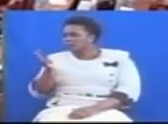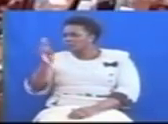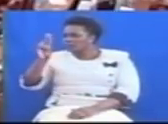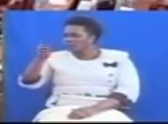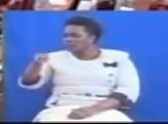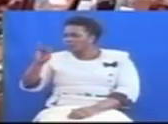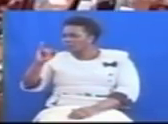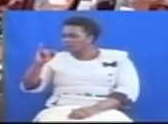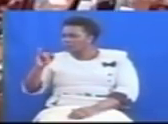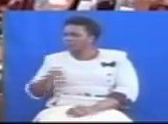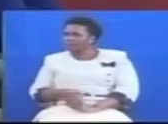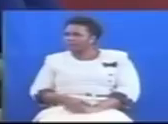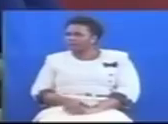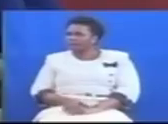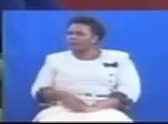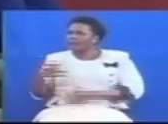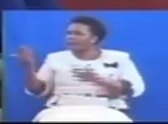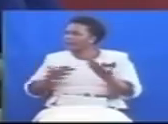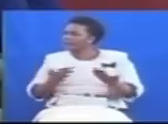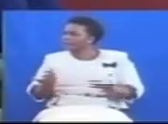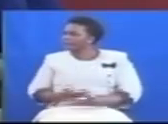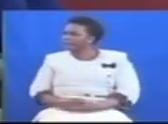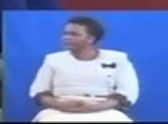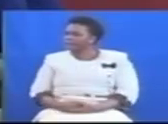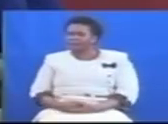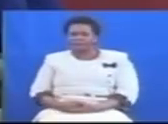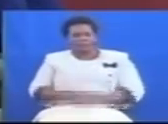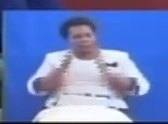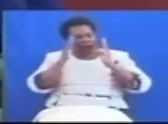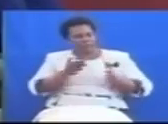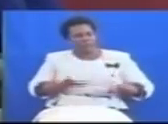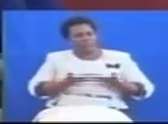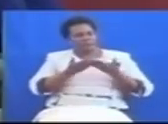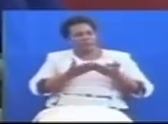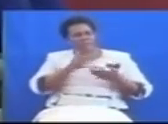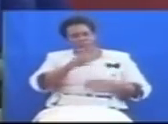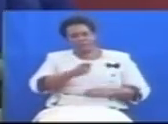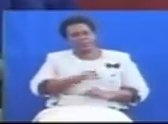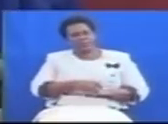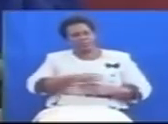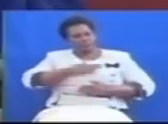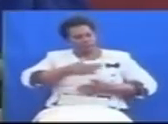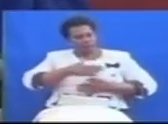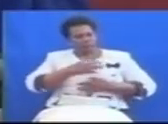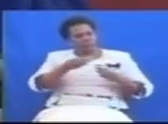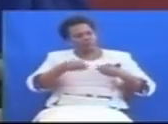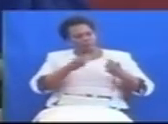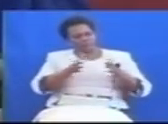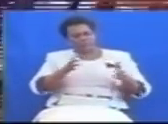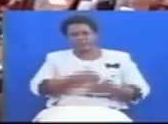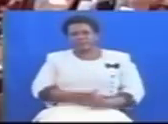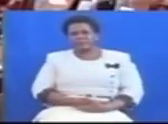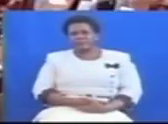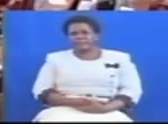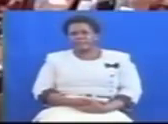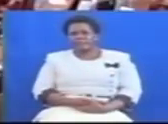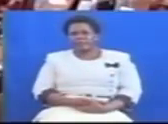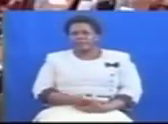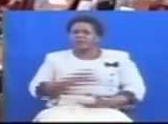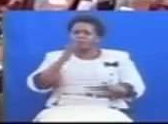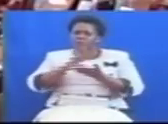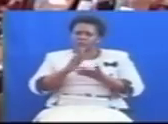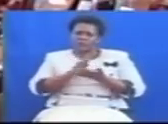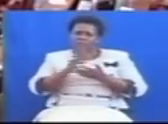Mafinga. Mheshimiwa Kosato Chumi. Mheshimiwa Naibu Spika, nashukuru kwa kuniona na kunipa nafasi. Pamoja na kazi